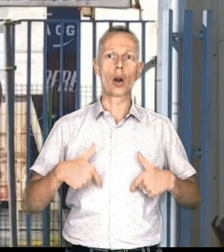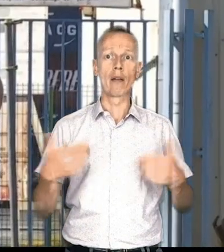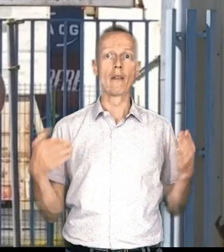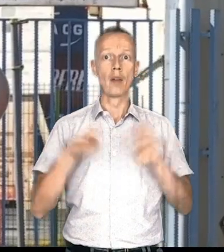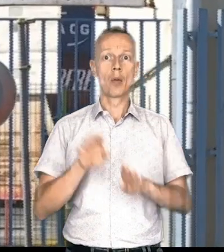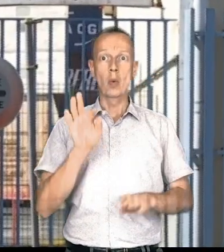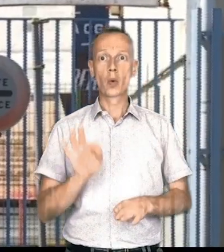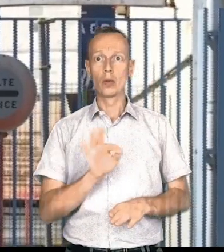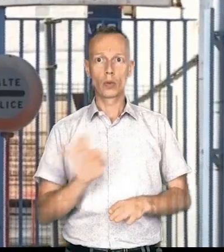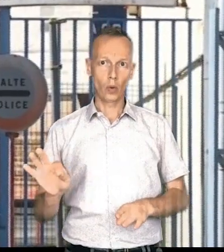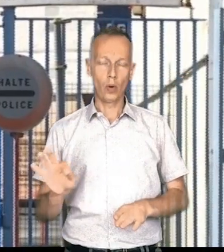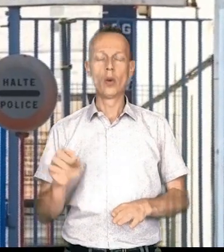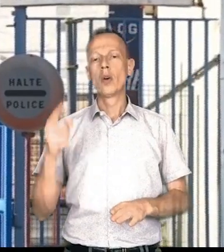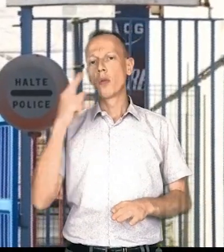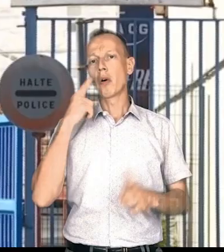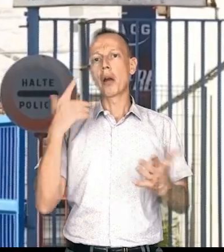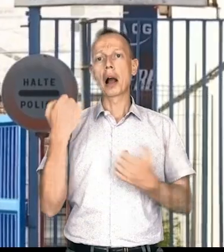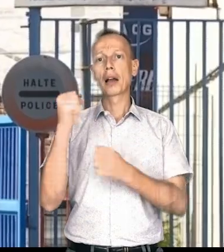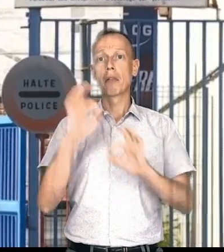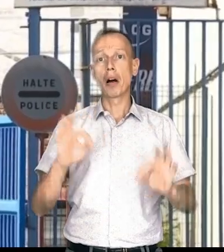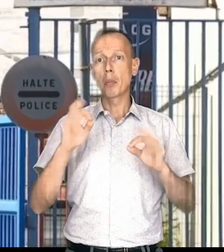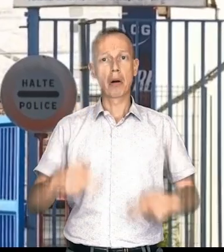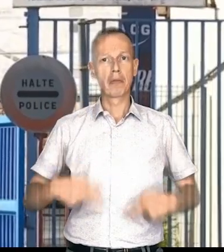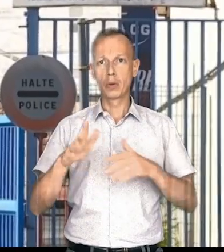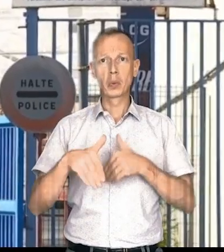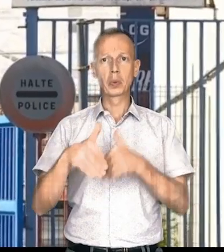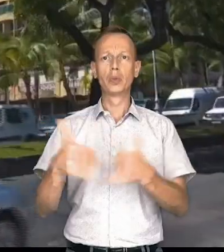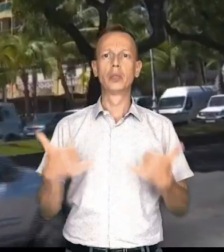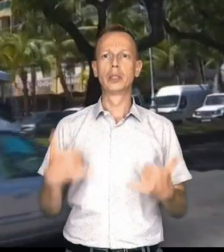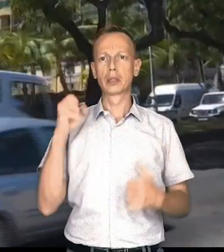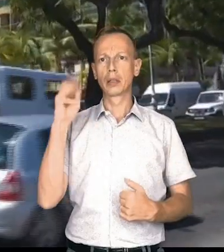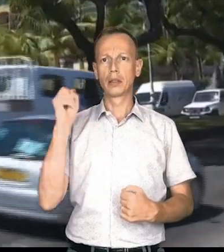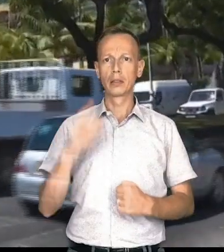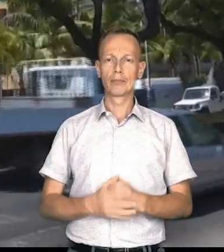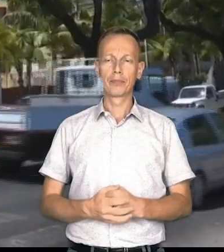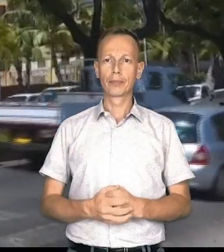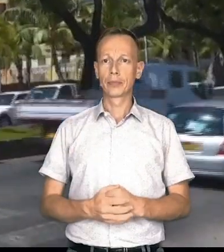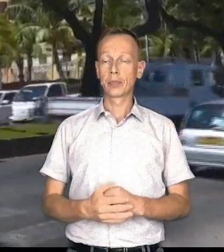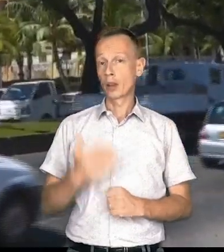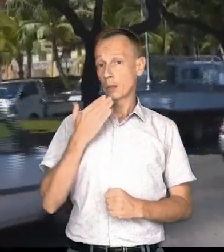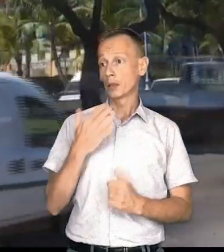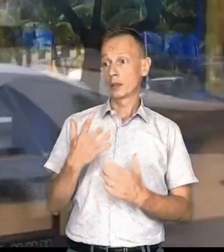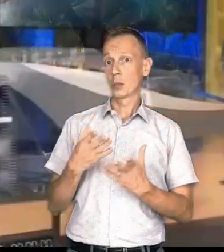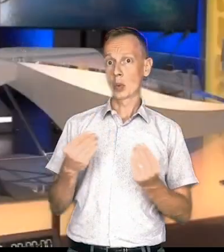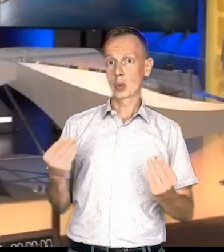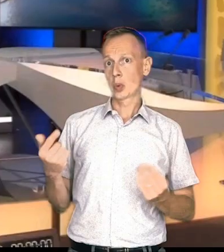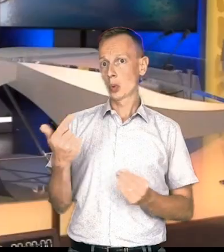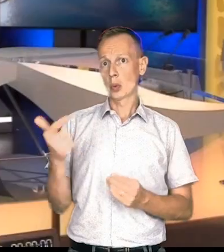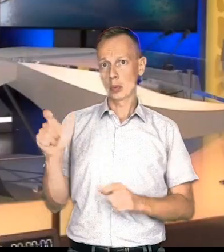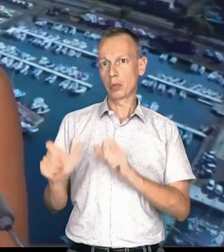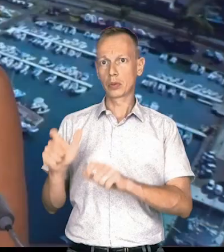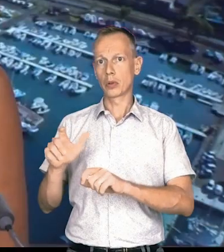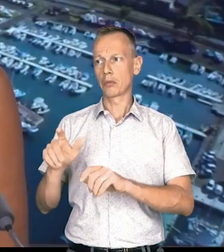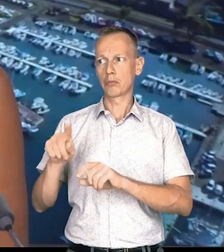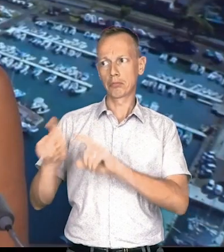de la fermeture d'une école. Bref, comme vous le voyez, pas de grève, le mouvement et la vie continuent ici à Tahiti.